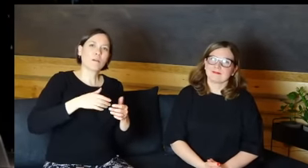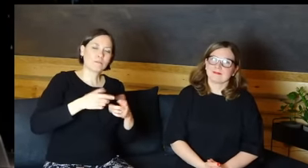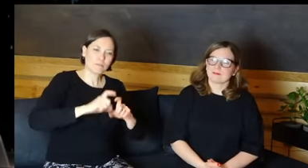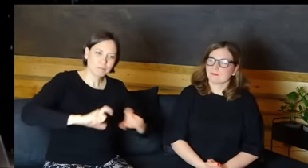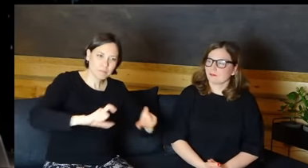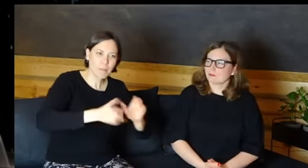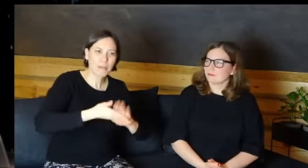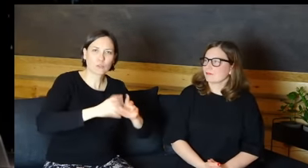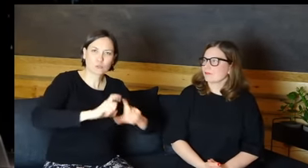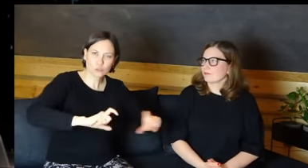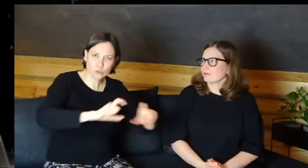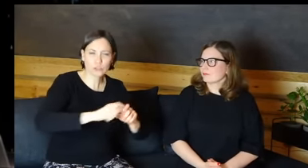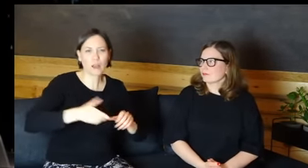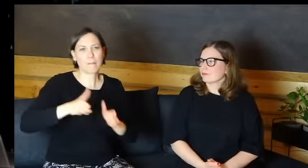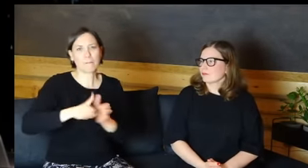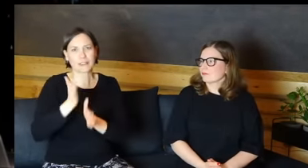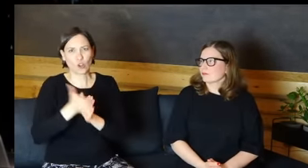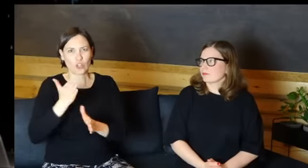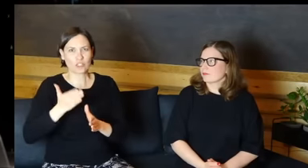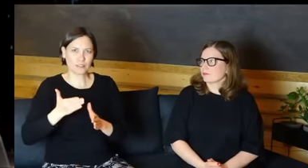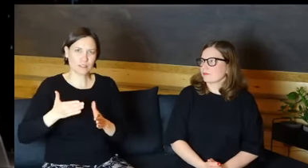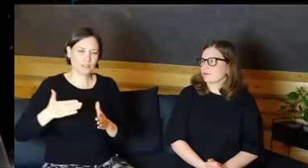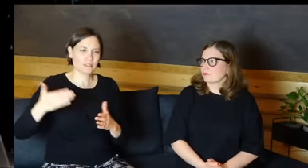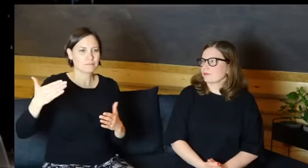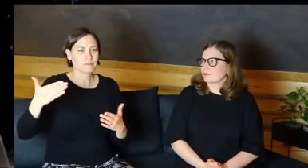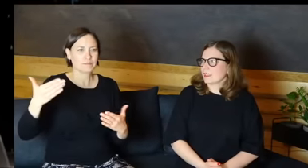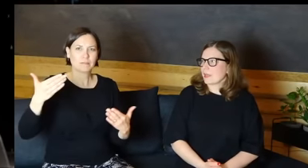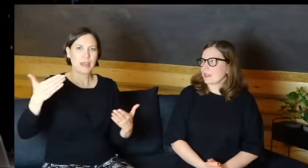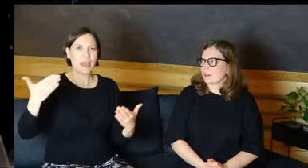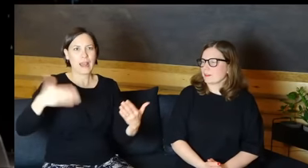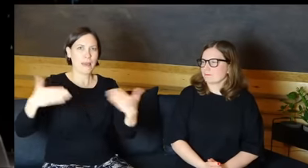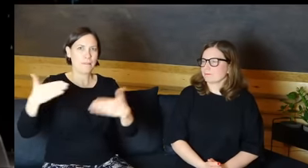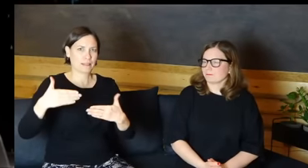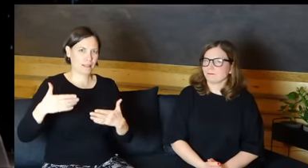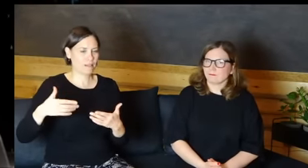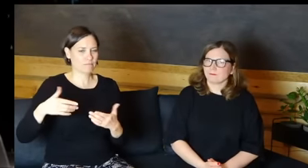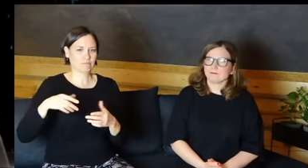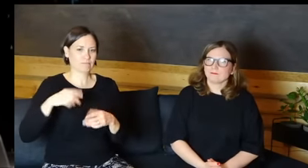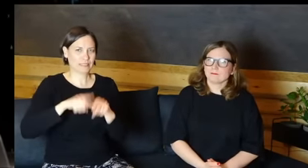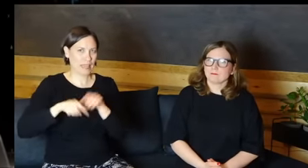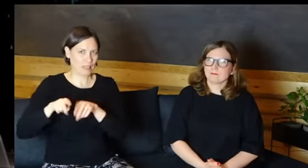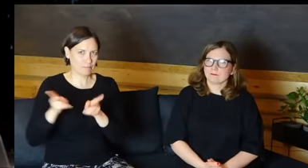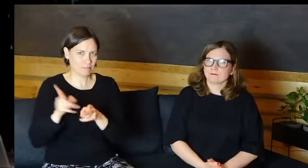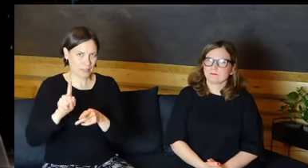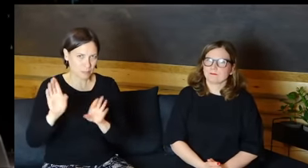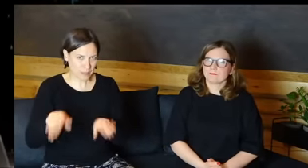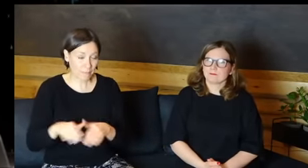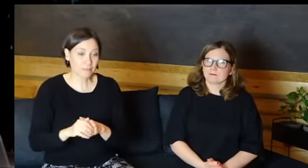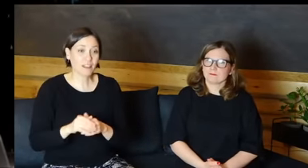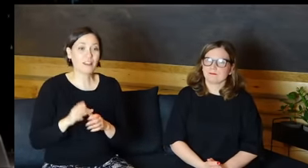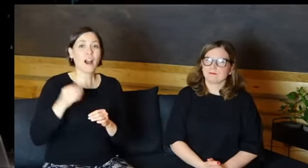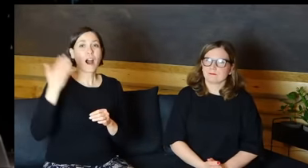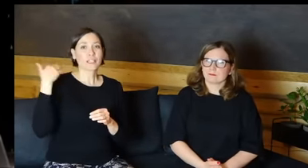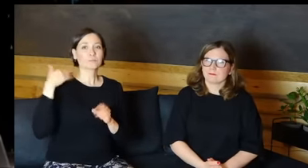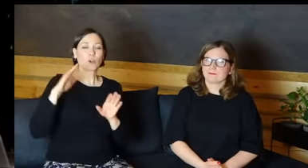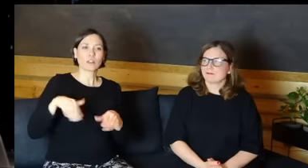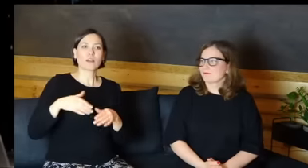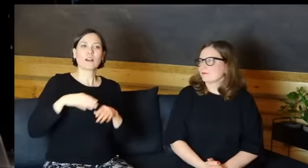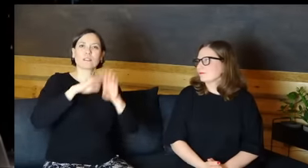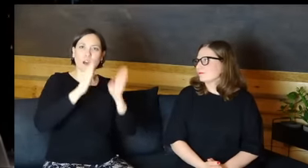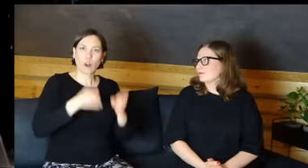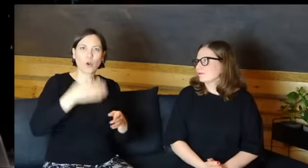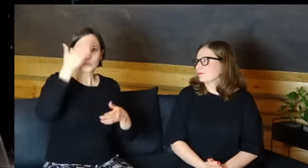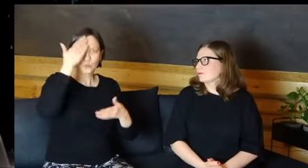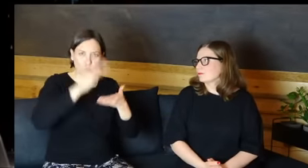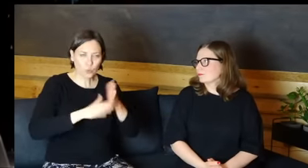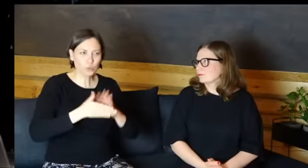Siellä on, jos lähdetään vähän lunttilapusta tästä katselemaan, niin lähdetään alusta liikkeelle. Siellä on talo tutuksi päivää, on ollut Oulussa